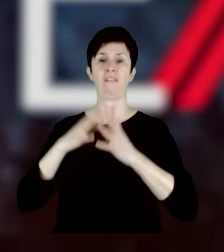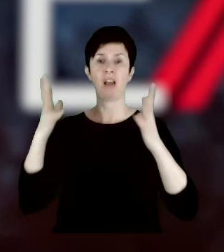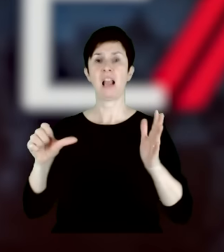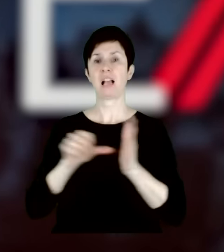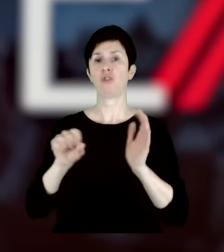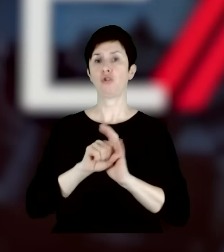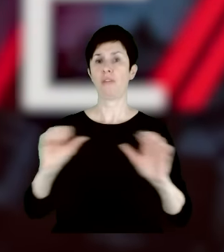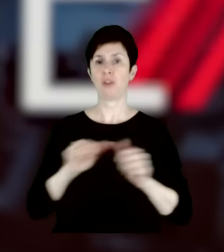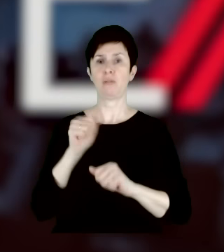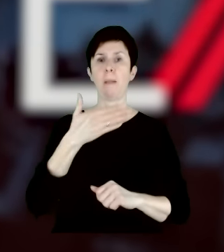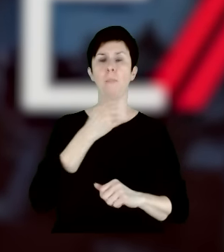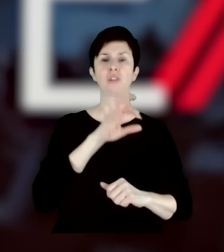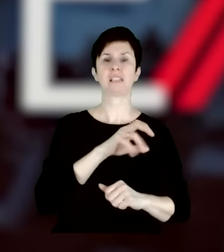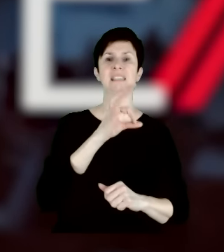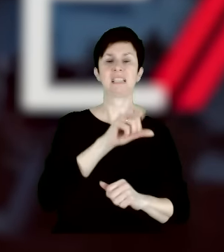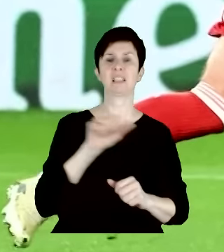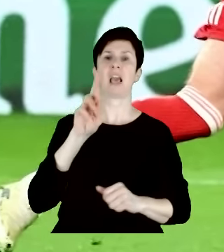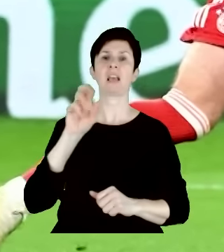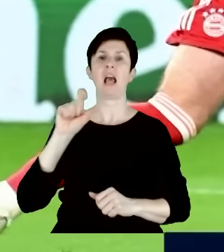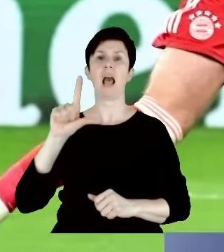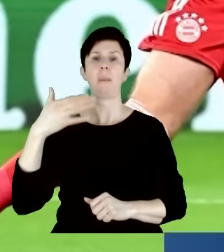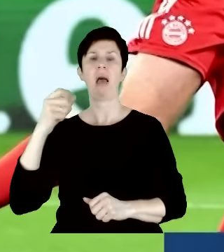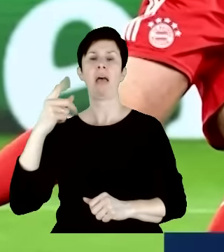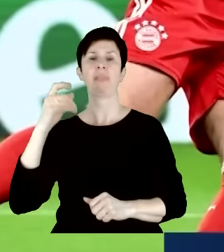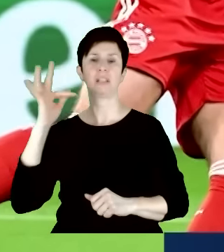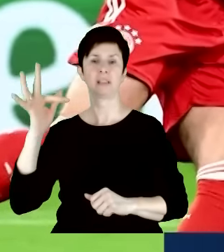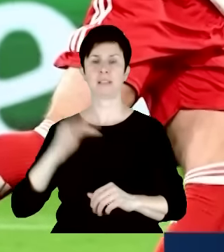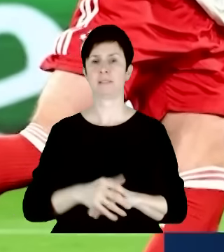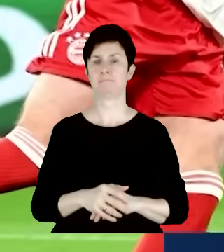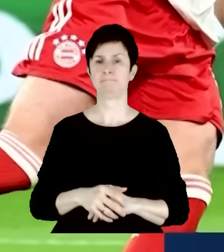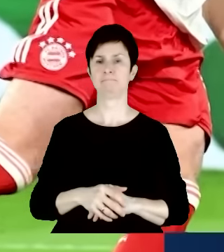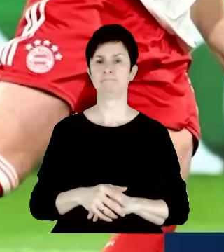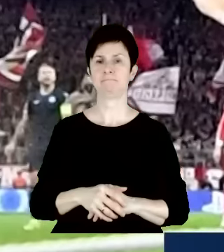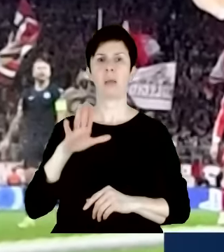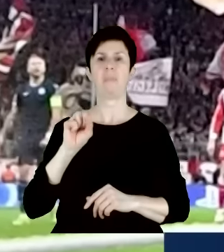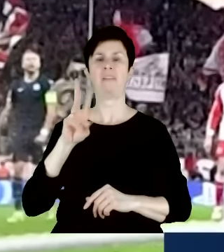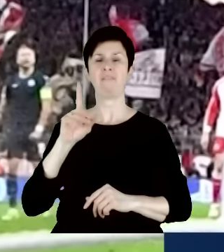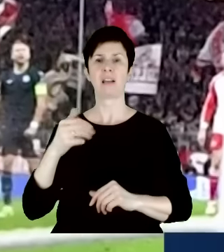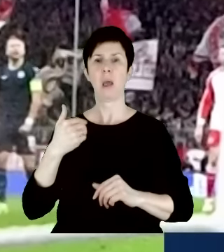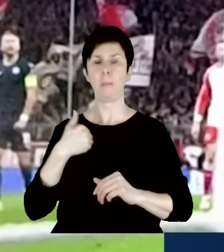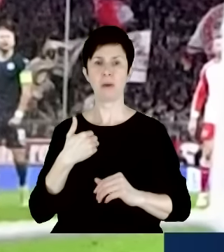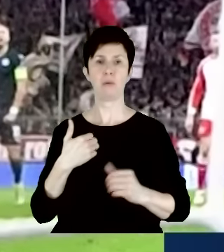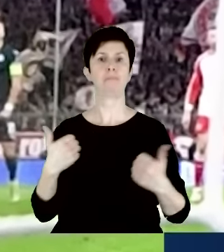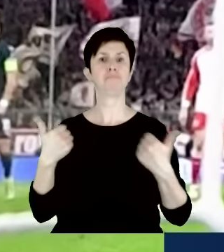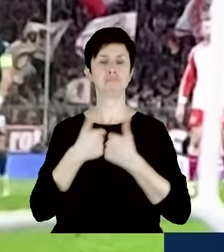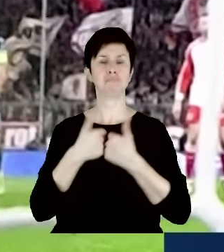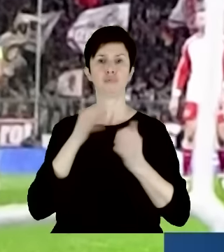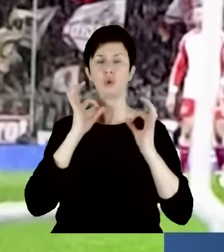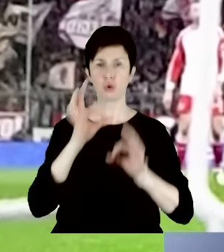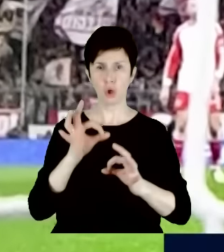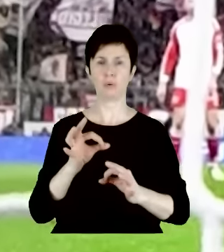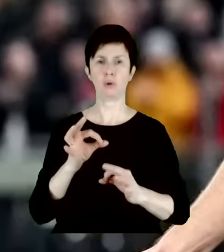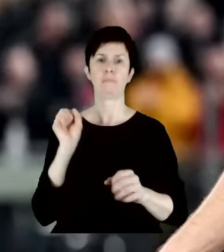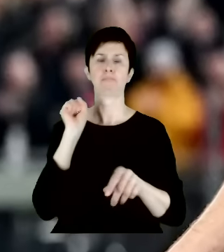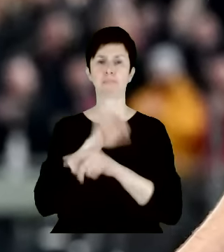– Manchester City i Real Madrid. Gnębieni kryzysem Bawarczycy rozegrali jedno z najlepszych spotkań w sezonie i zmietli dzielnie walczących